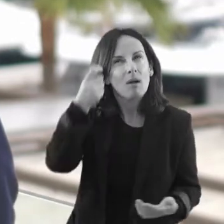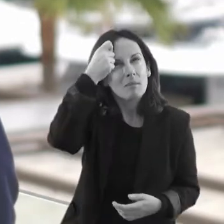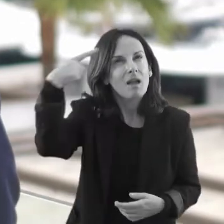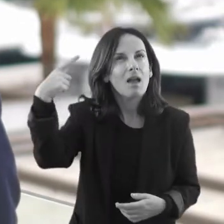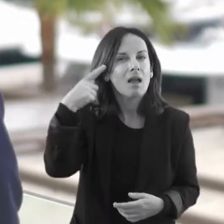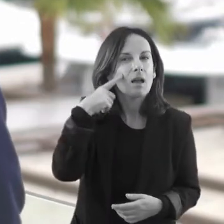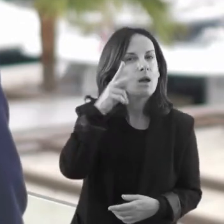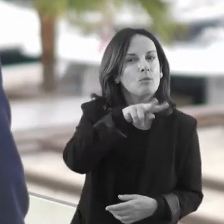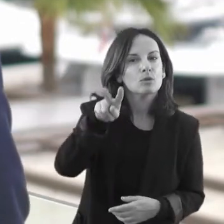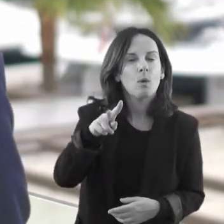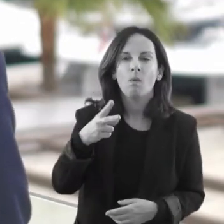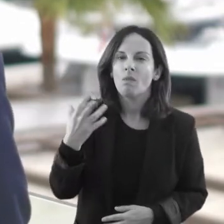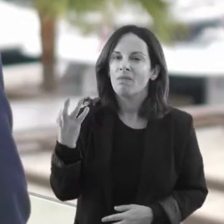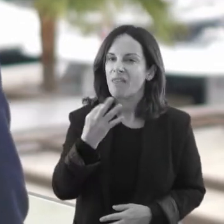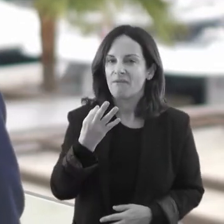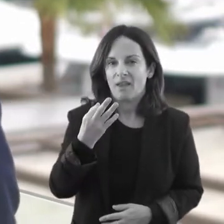museu, que ha de ser un reflex